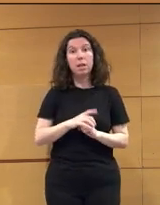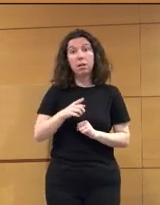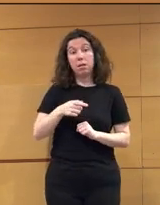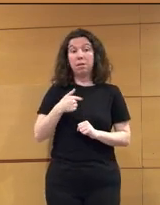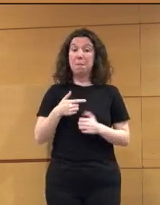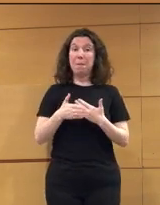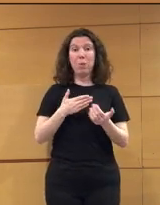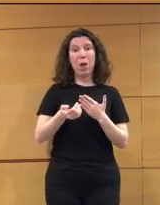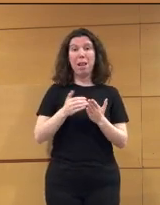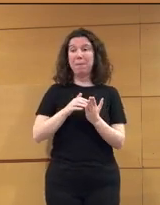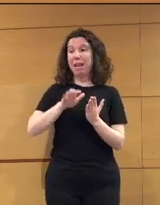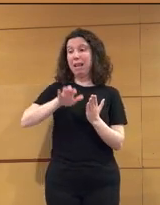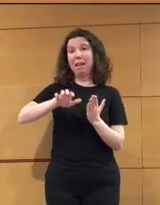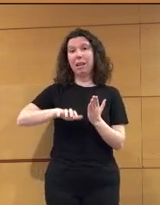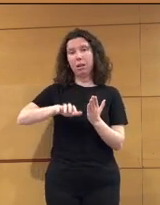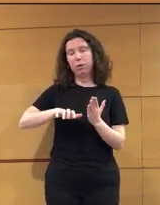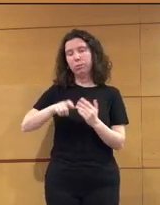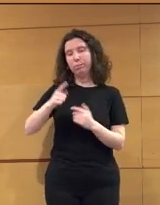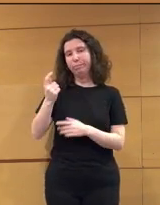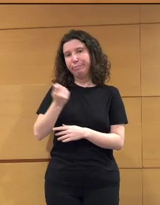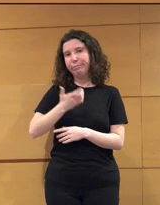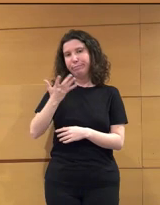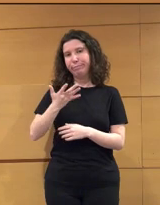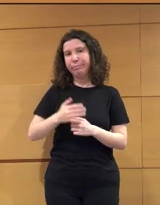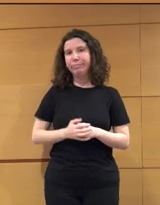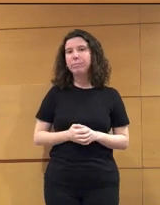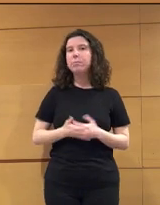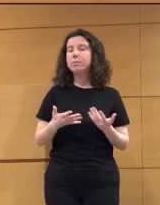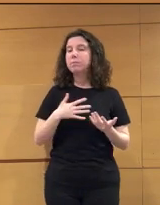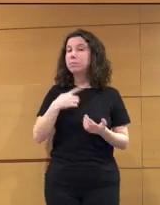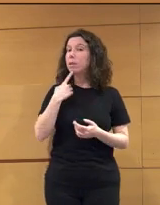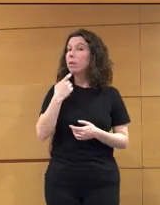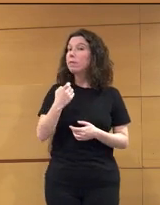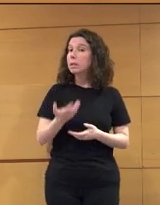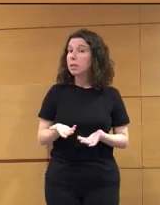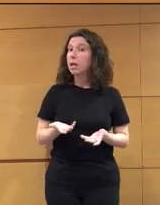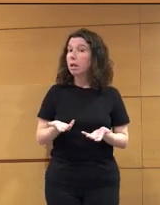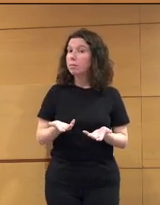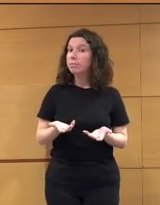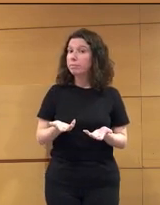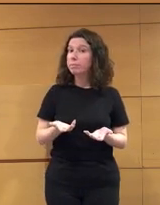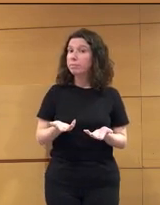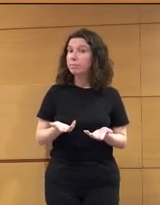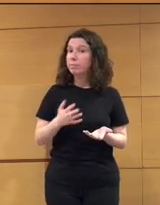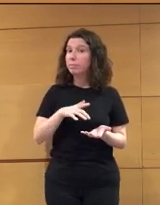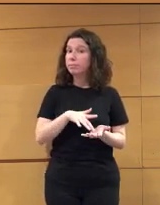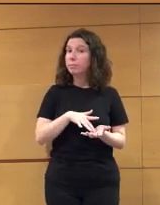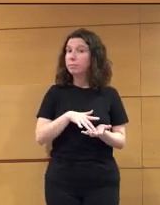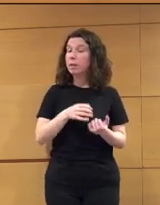és molt costós, sí? Aleshores és molt difícil de tenir una